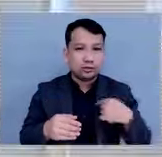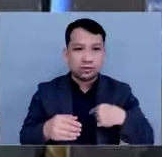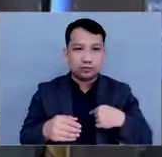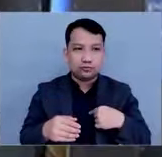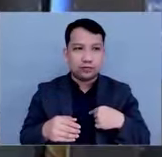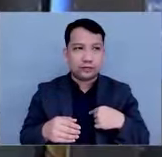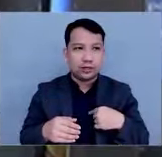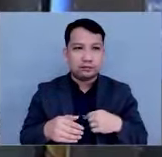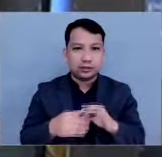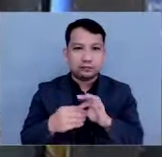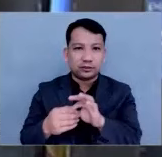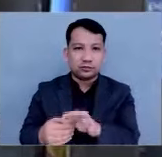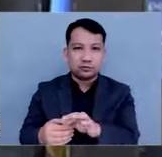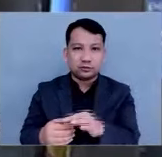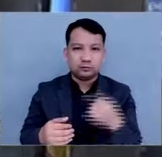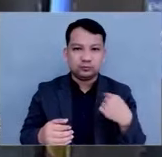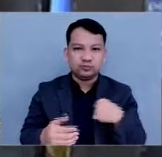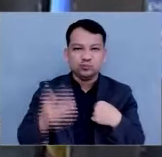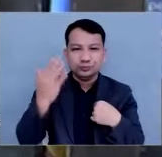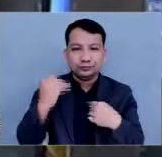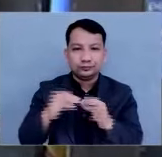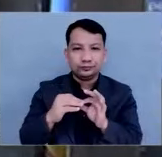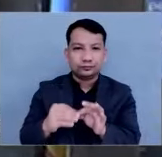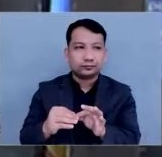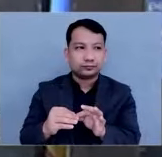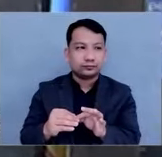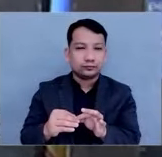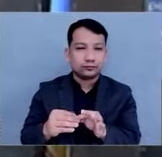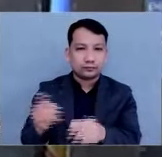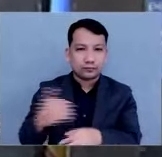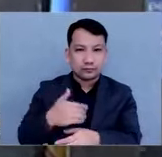Not selling drugs. Why is it found in your possession?